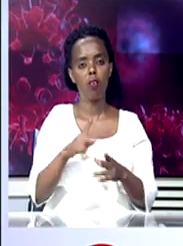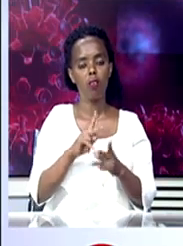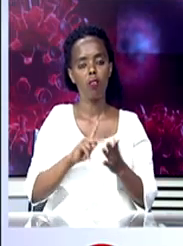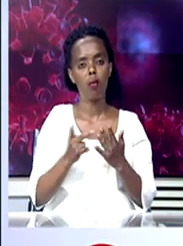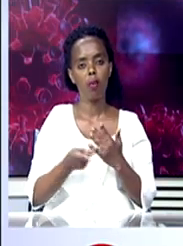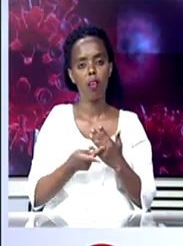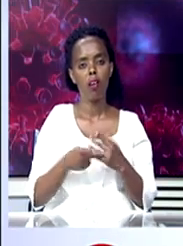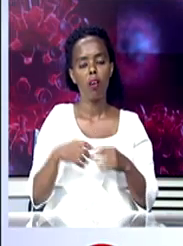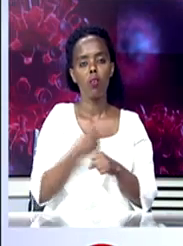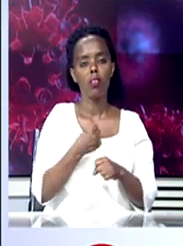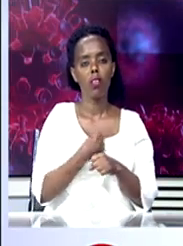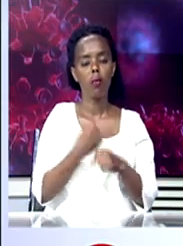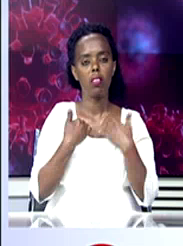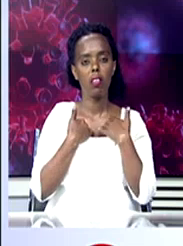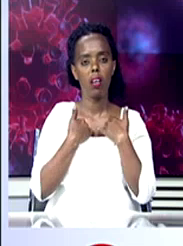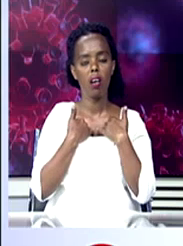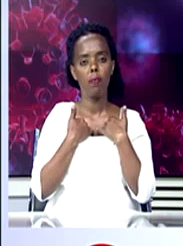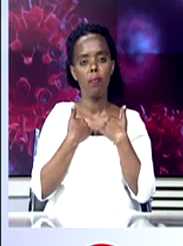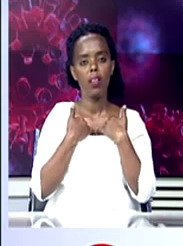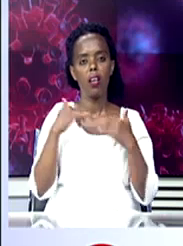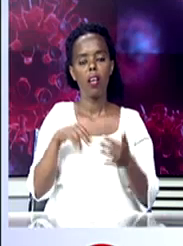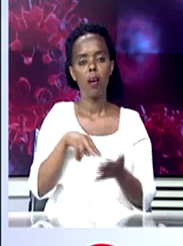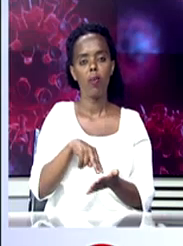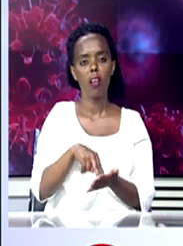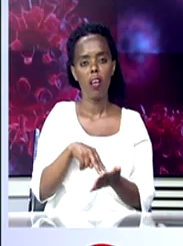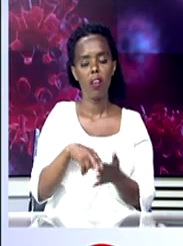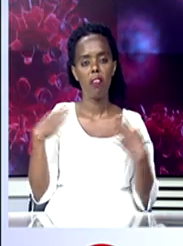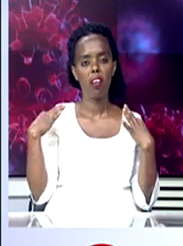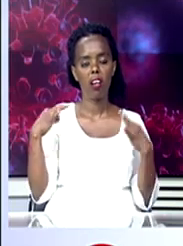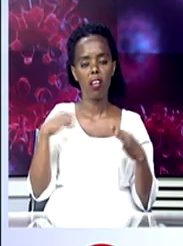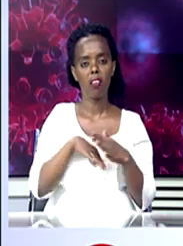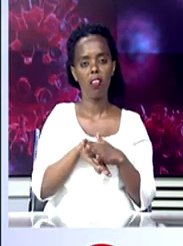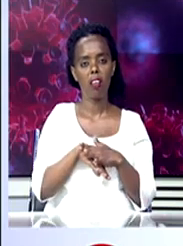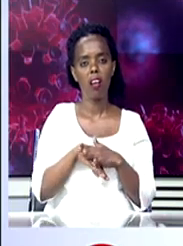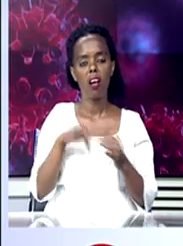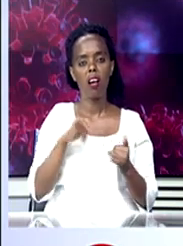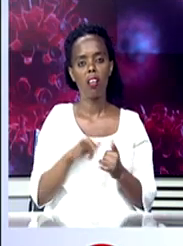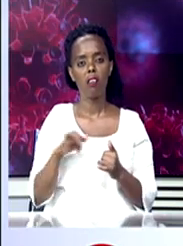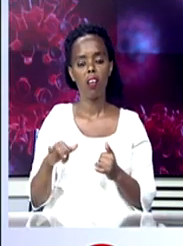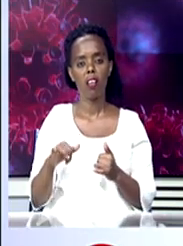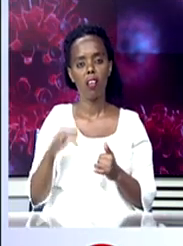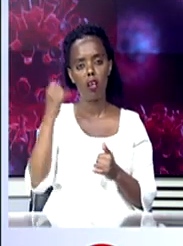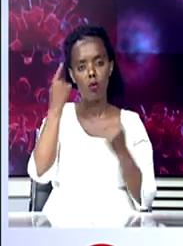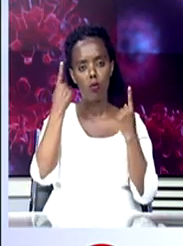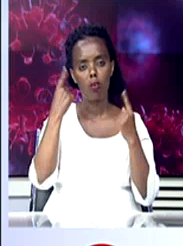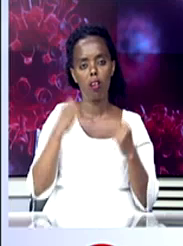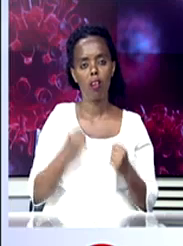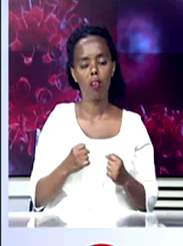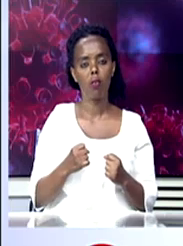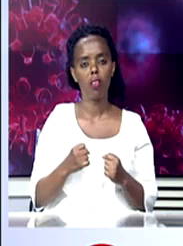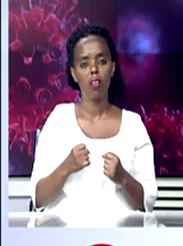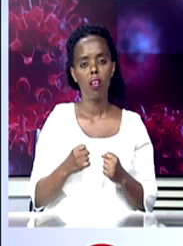karofame hojjeta majira akasumas dabile fayya keset hala sanif galu dandaun